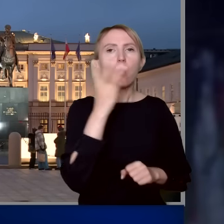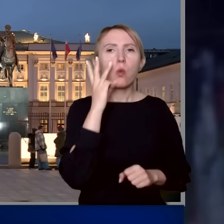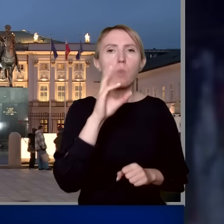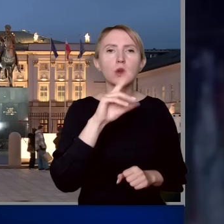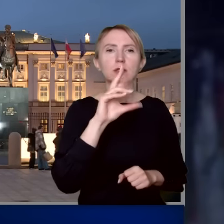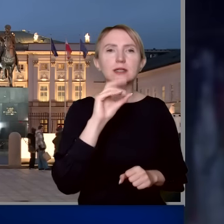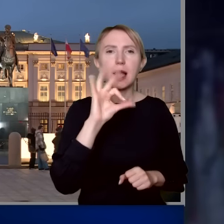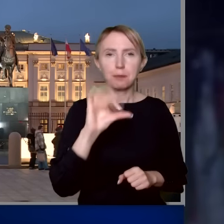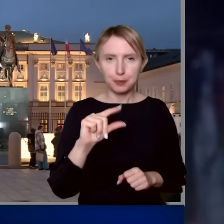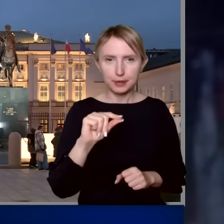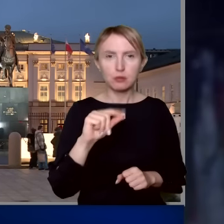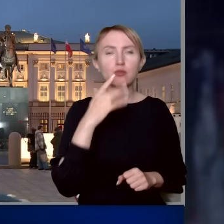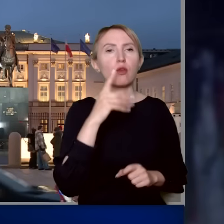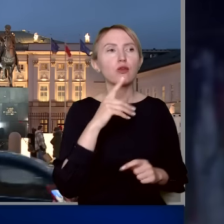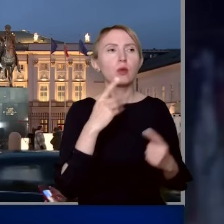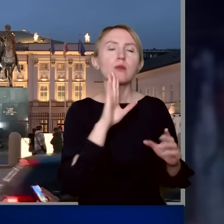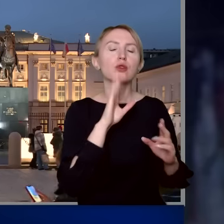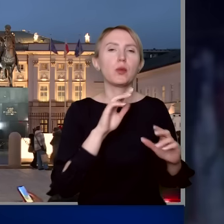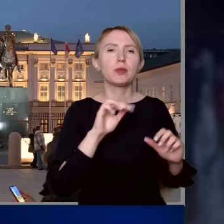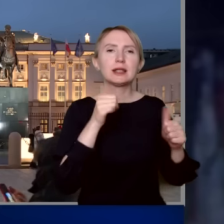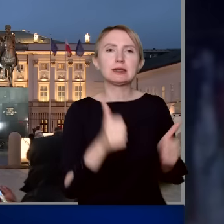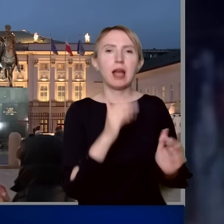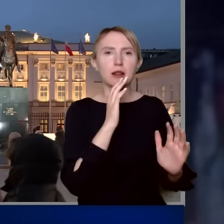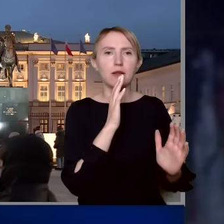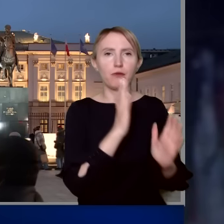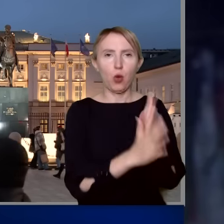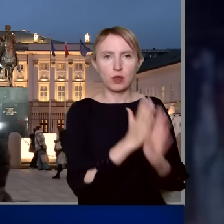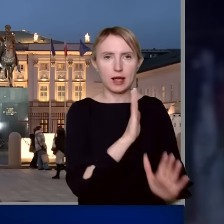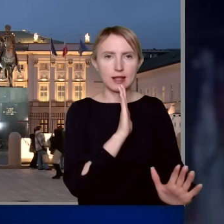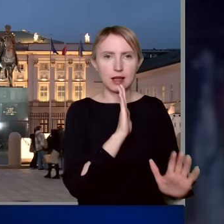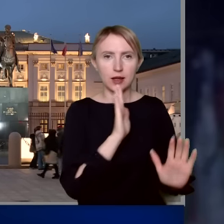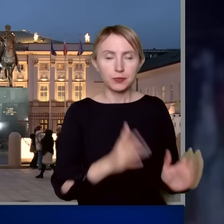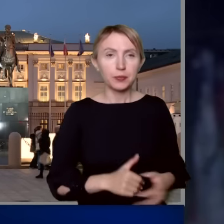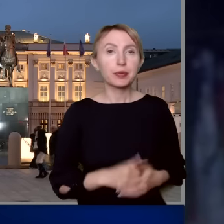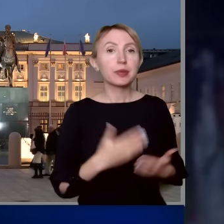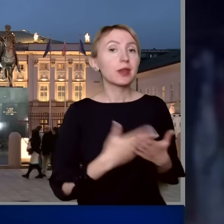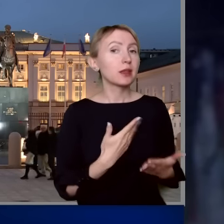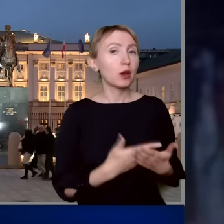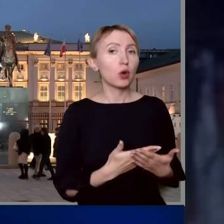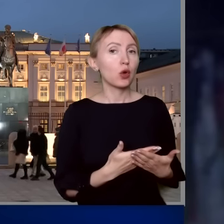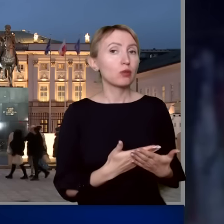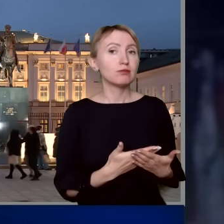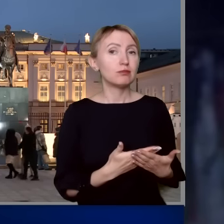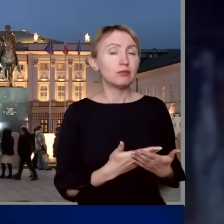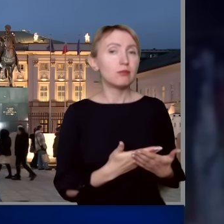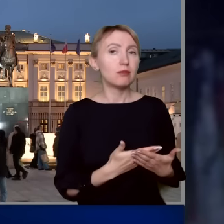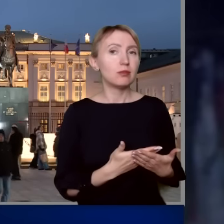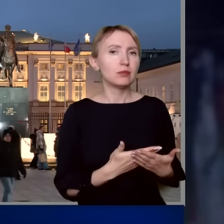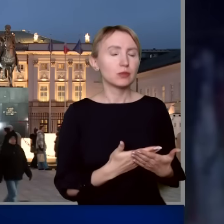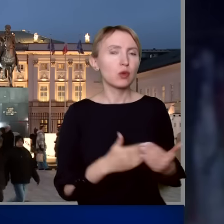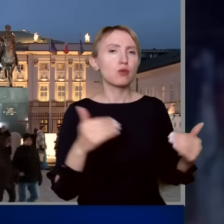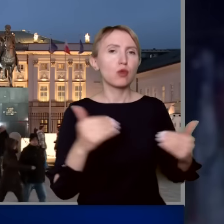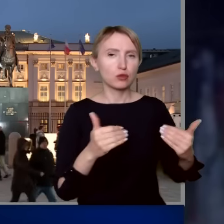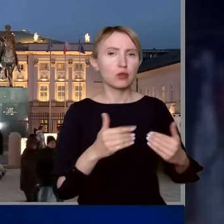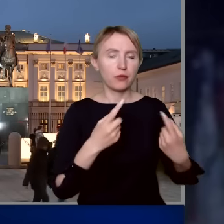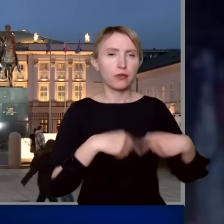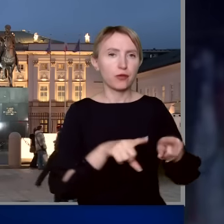mianem stanu wojennego. I dlatego to jest to realny scenariusz,